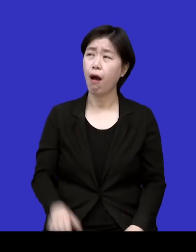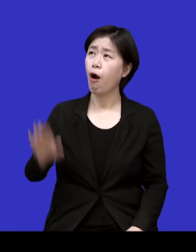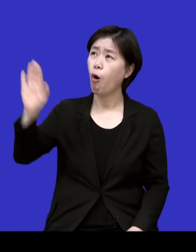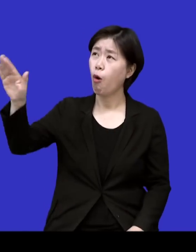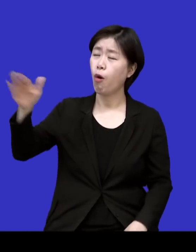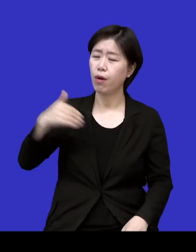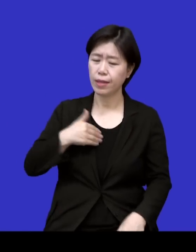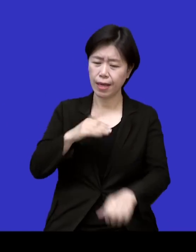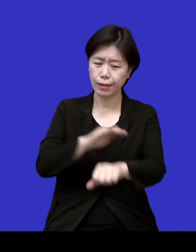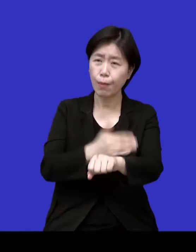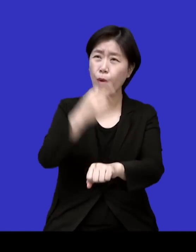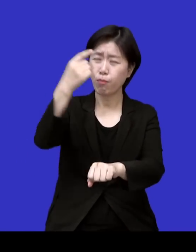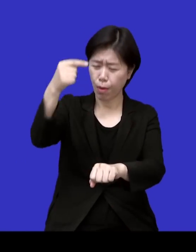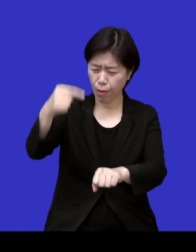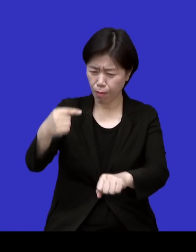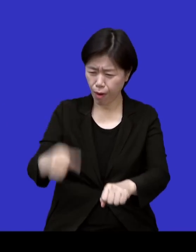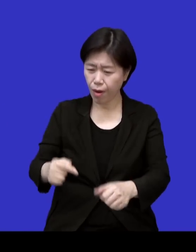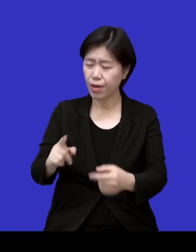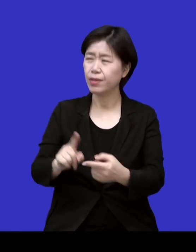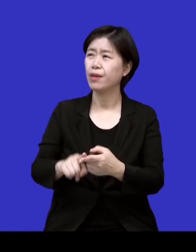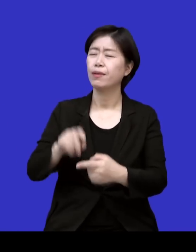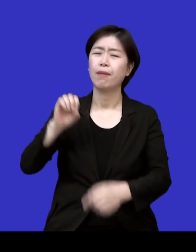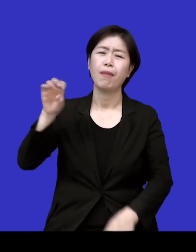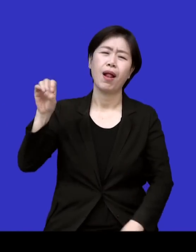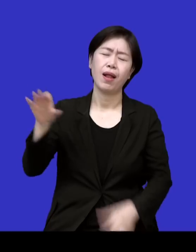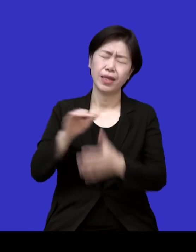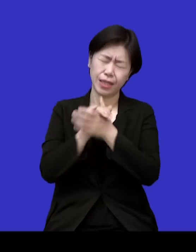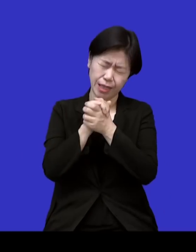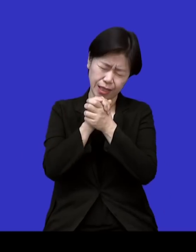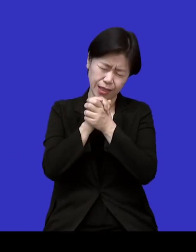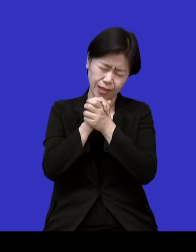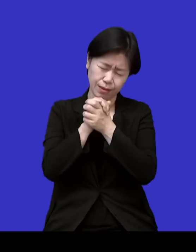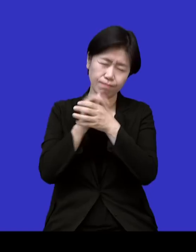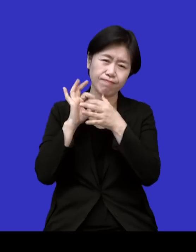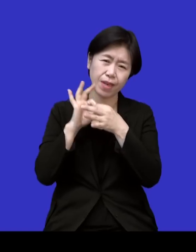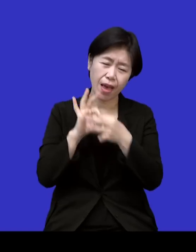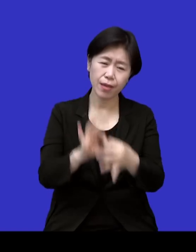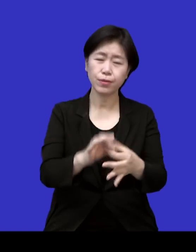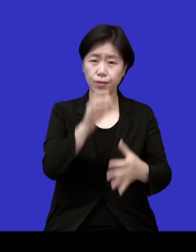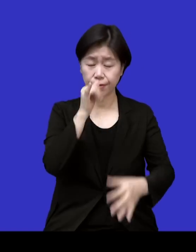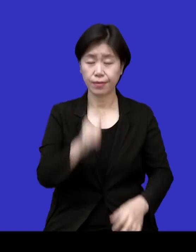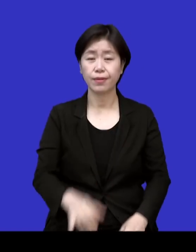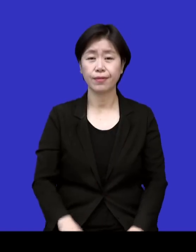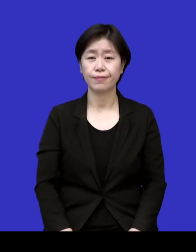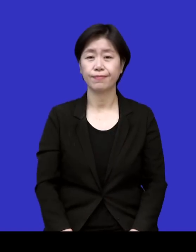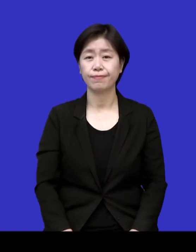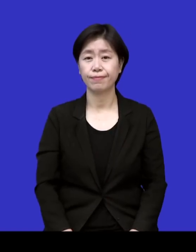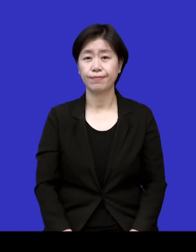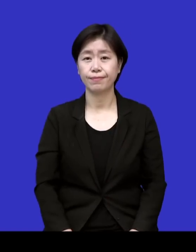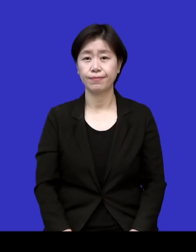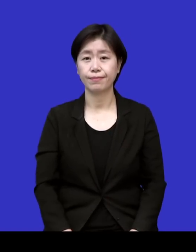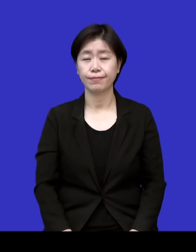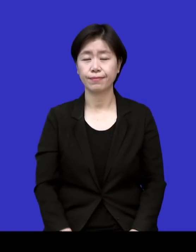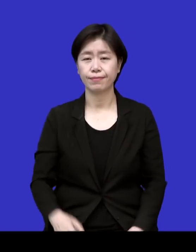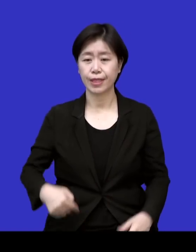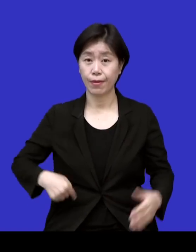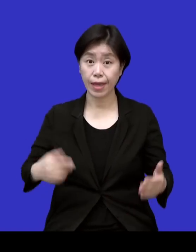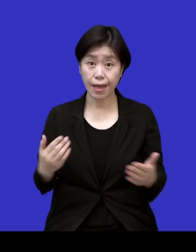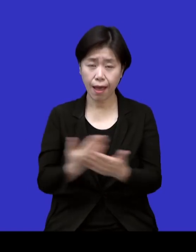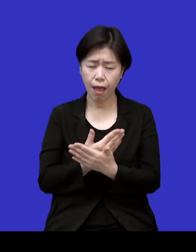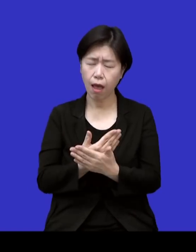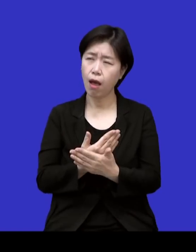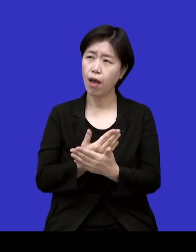막 이러면서 배가 거의 뭐 끊어지듯이 아픈 거예요. 그래서 막 거의 구르다시피 그렇게 회개를 한